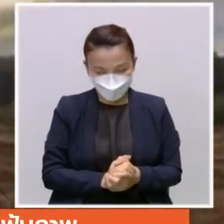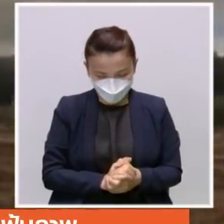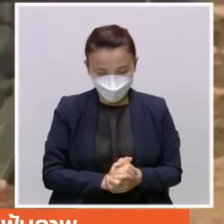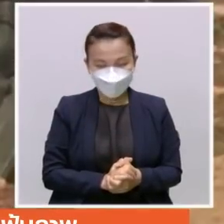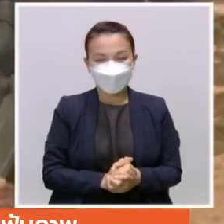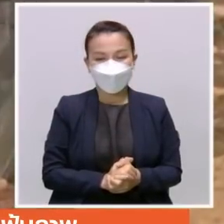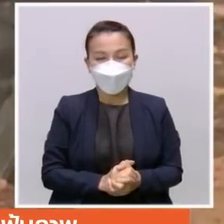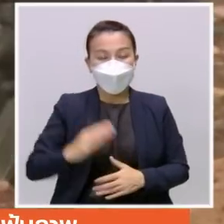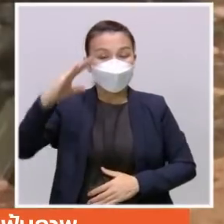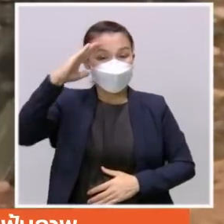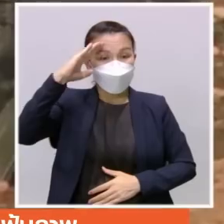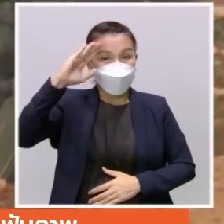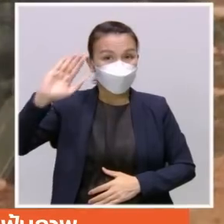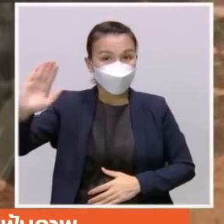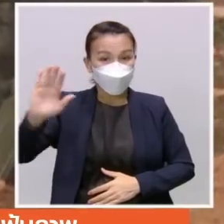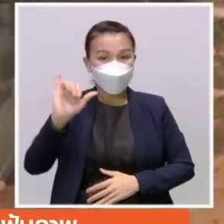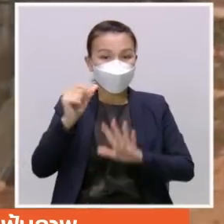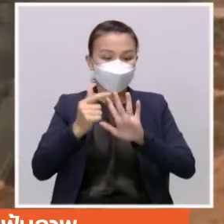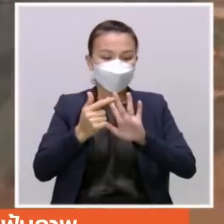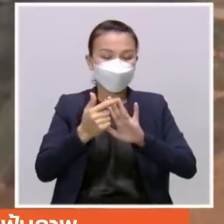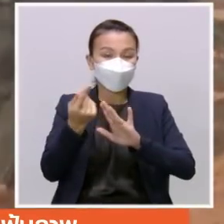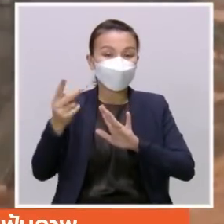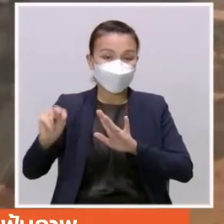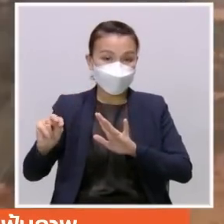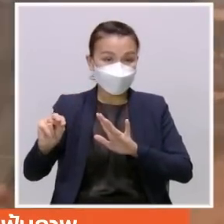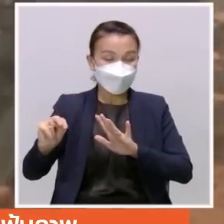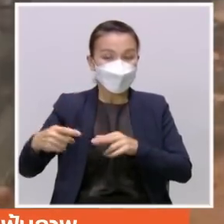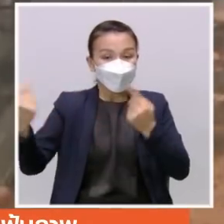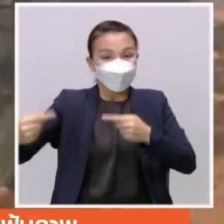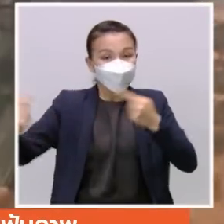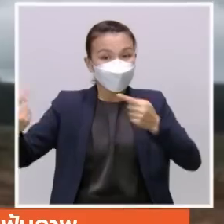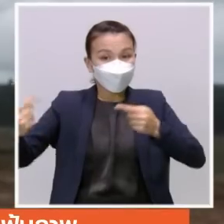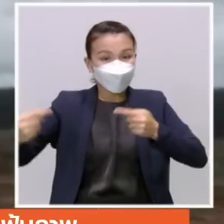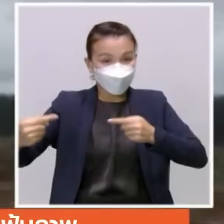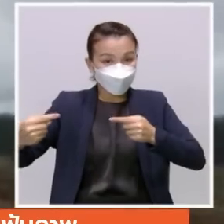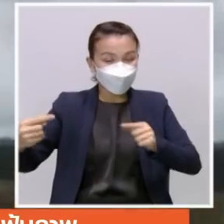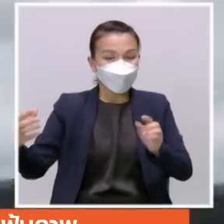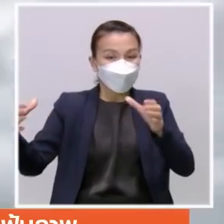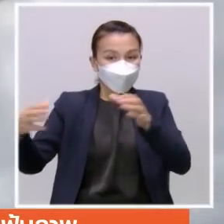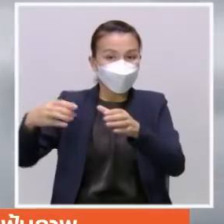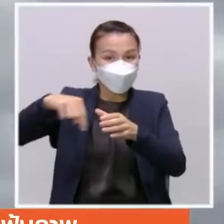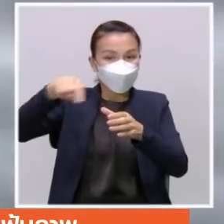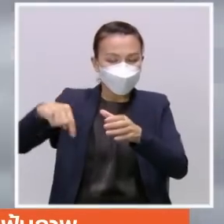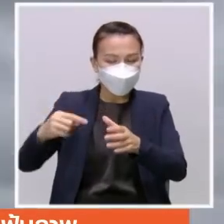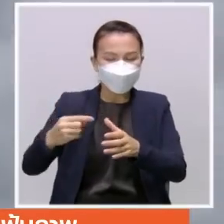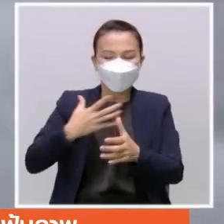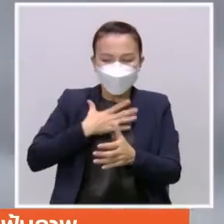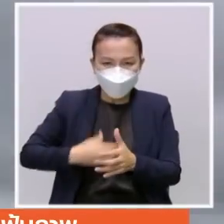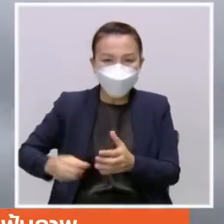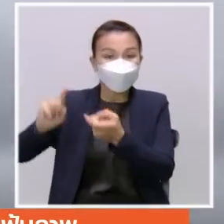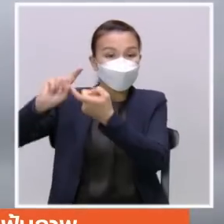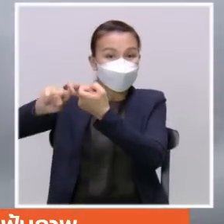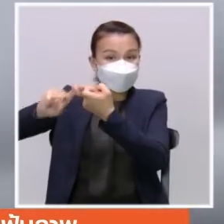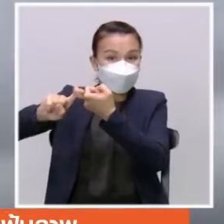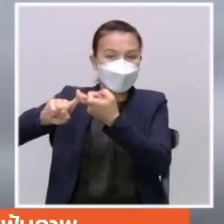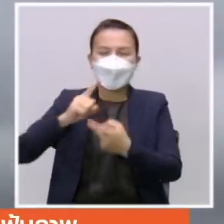าทหารแนวหน้าของกองทัพยูเครนที่อยู่ระหว่างการต่อสู้ในสงครามยืดเยื้อกับกลุ่มติดอาวุธฝักใฝ่รัสเซียบางนายตั้งข้อสังเกตค่ะ